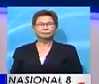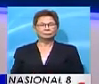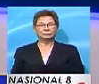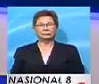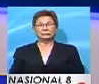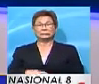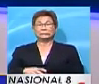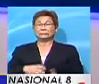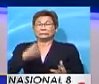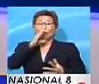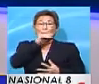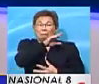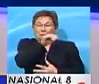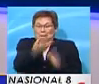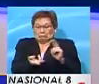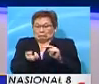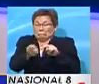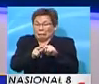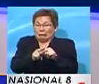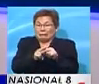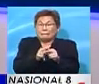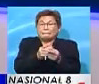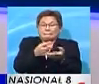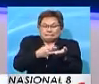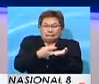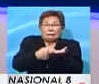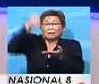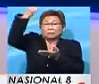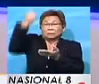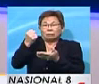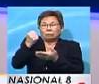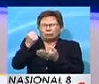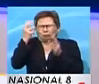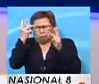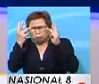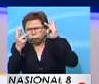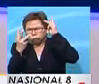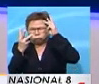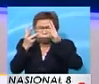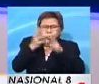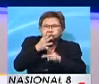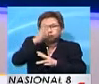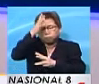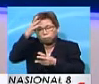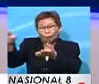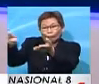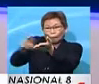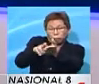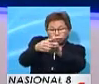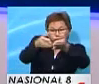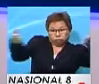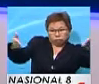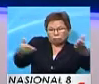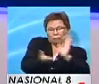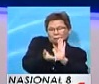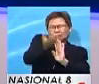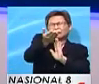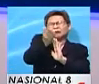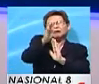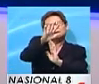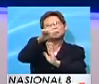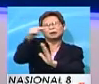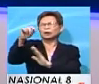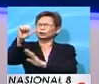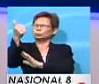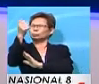ura-ura mengenai kenaikan tambang bas sekolah Nata meresahkan golongan Ibu Bapa laporan media menyebut kadarnya dinaikkan antara 5